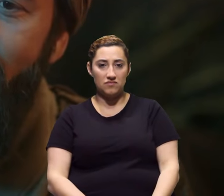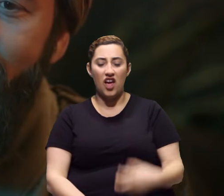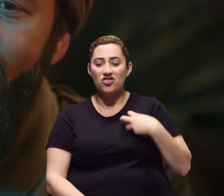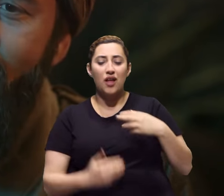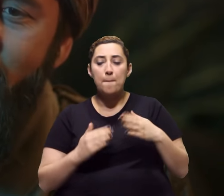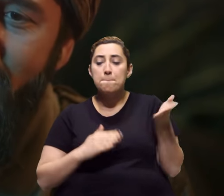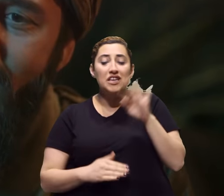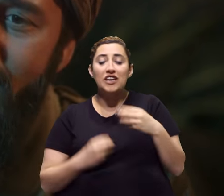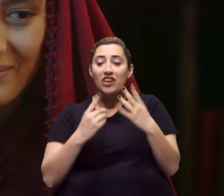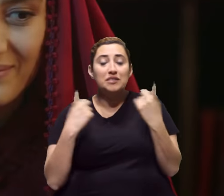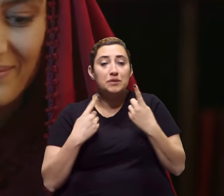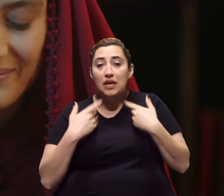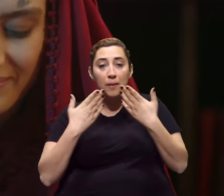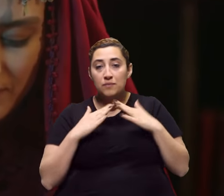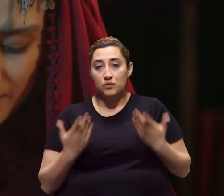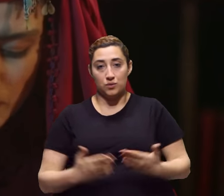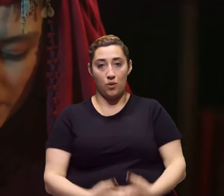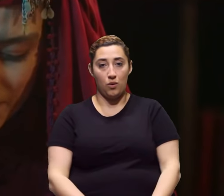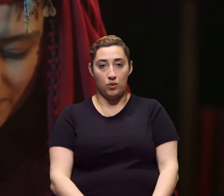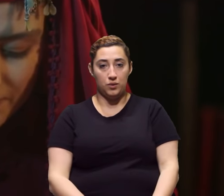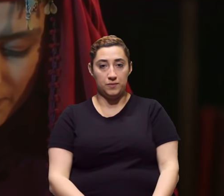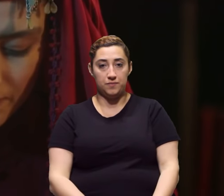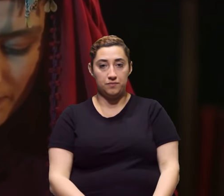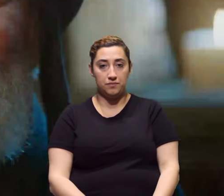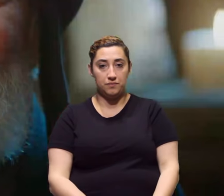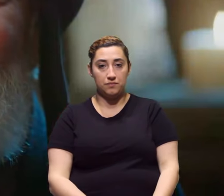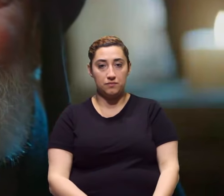Aşktan gayrı verecek neyimiz var?